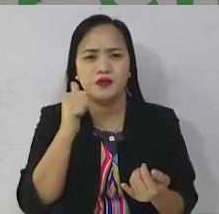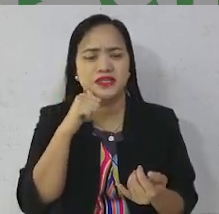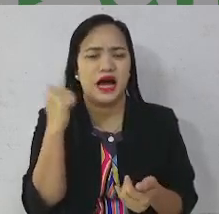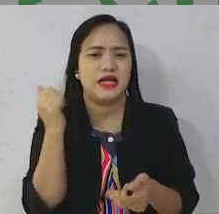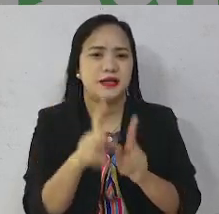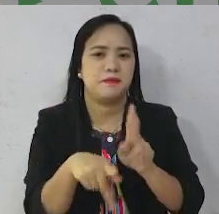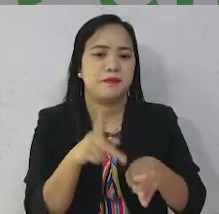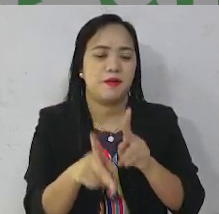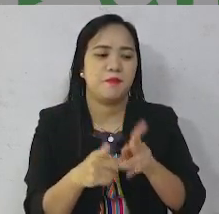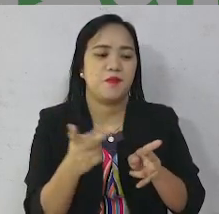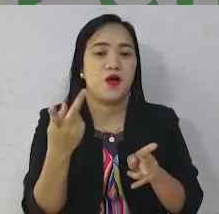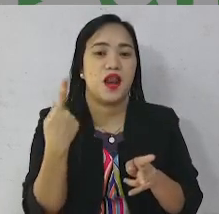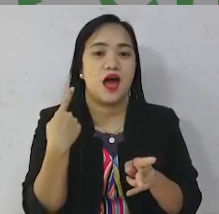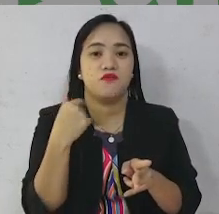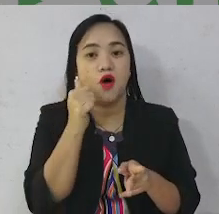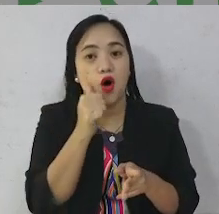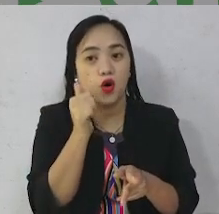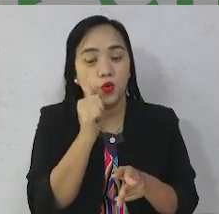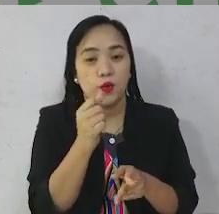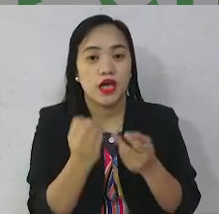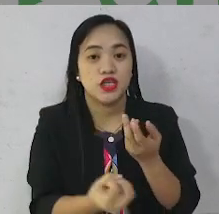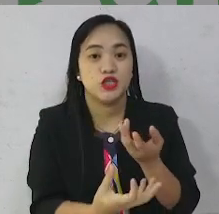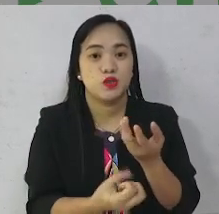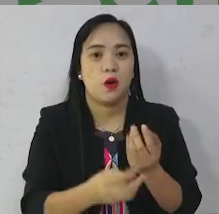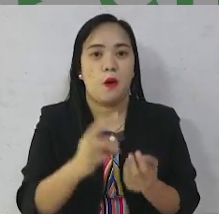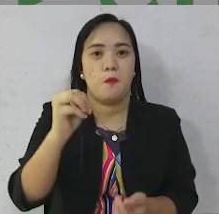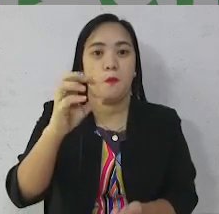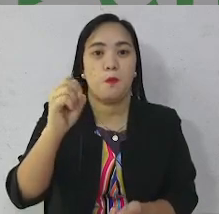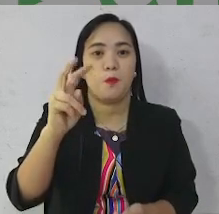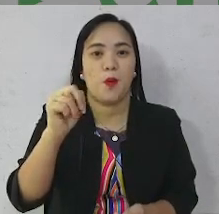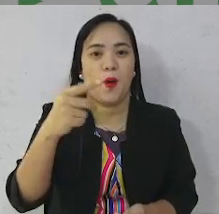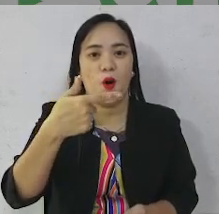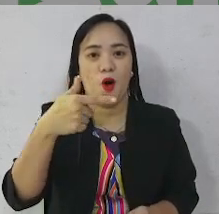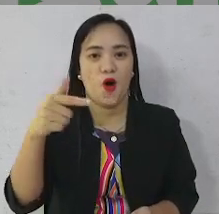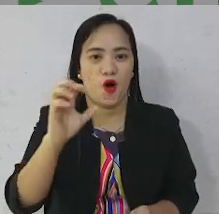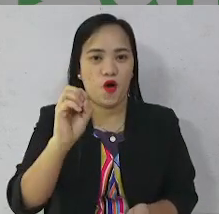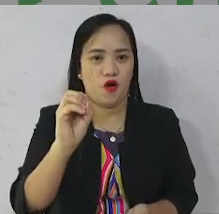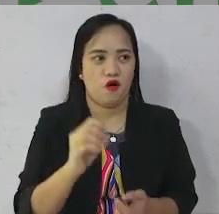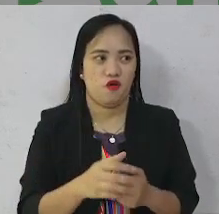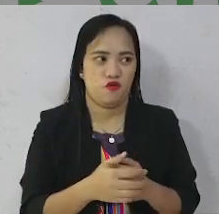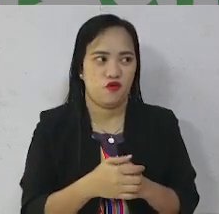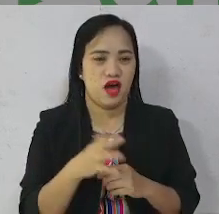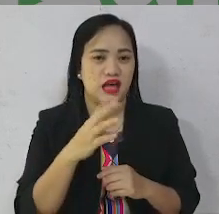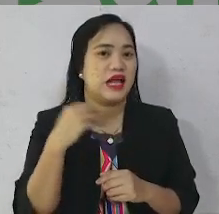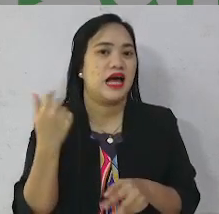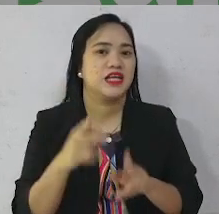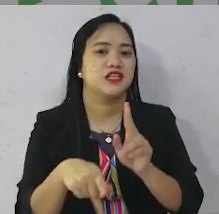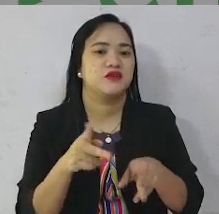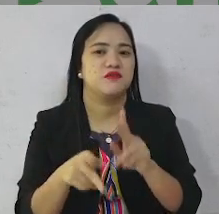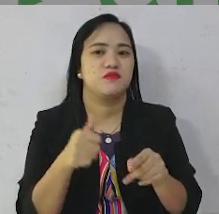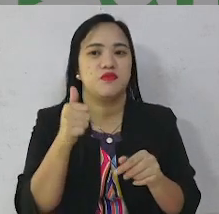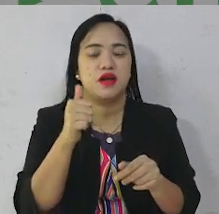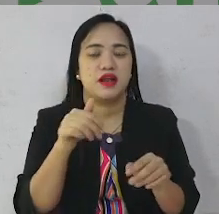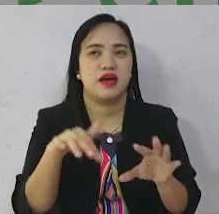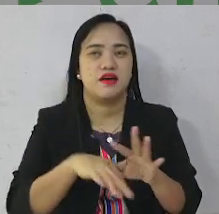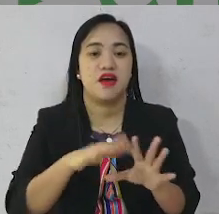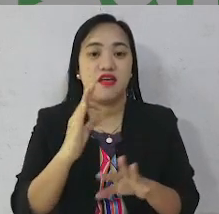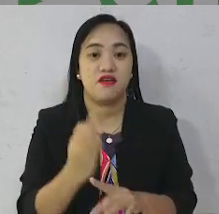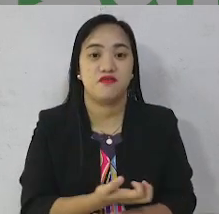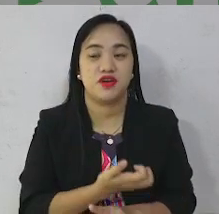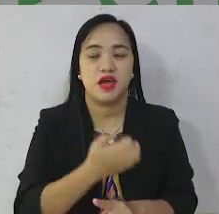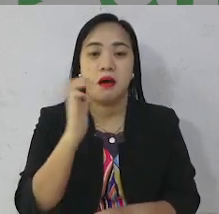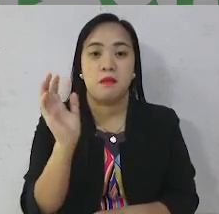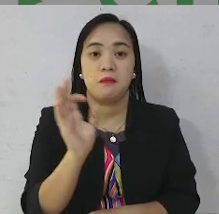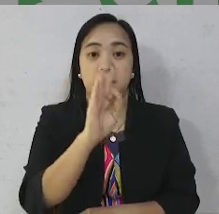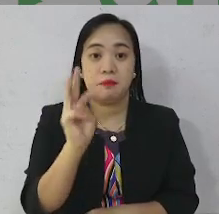kang magluluto ng munggo hindi totoo yun Akala ko matagal lutuin ng munggo so Friday niluluto